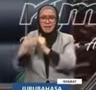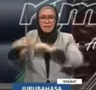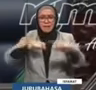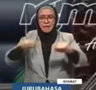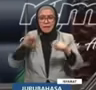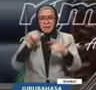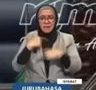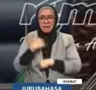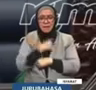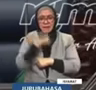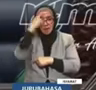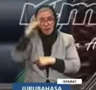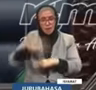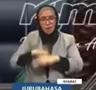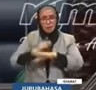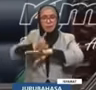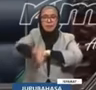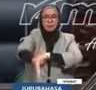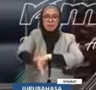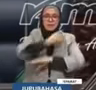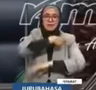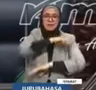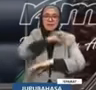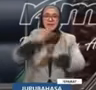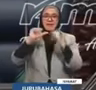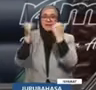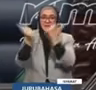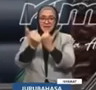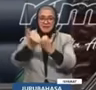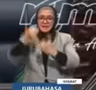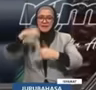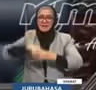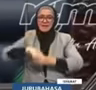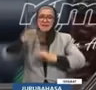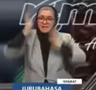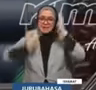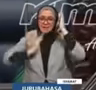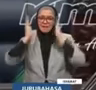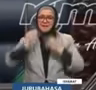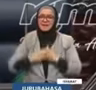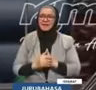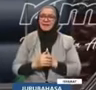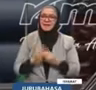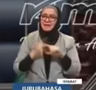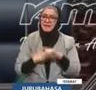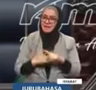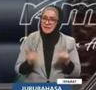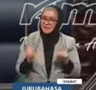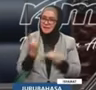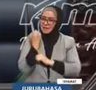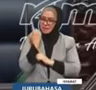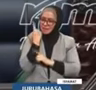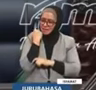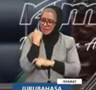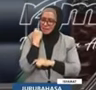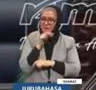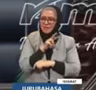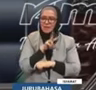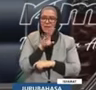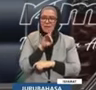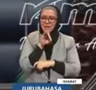kementerian dan injeksi di negara kita tetapi bau-bau ini pada 28 hari bulan Maret